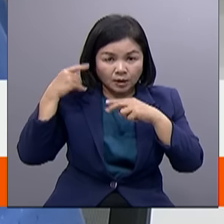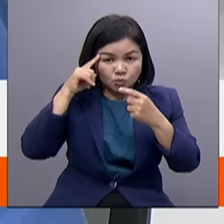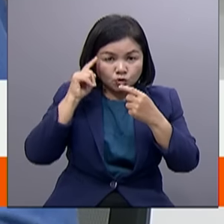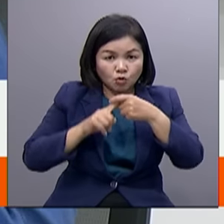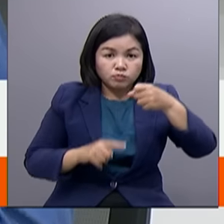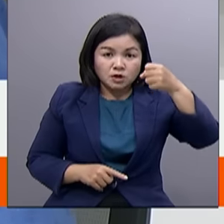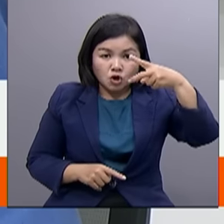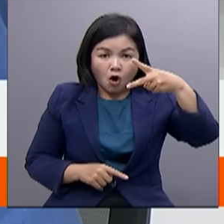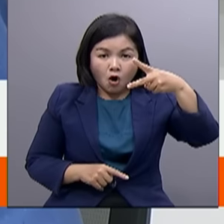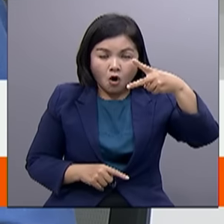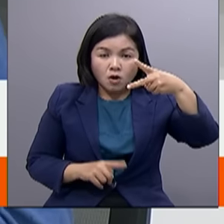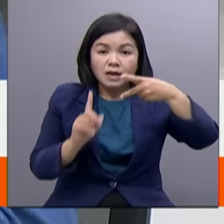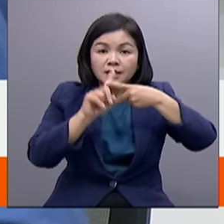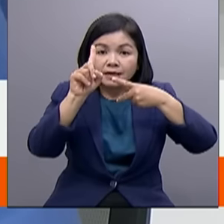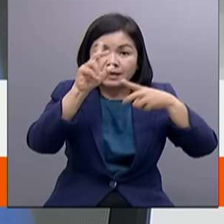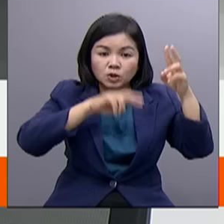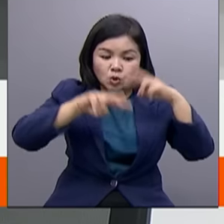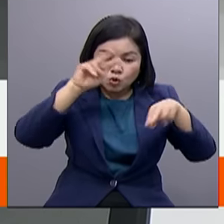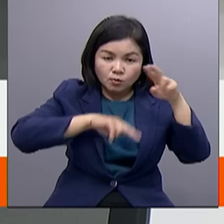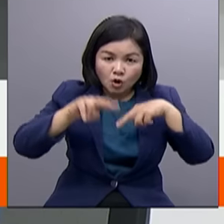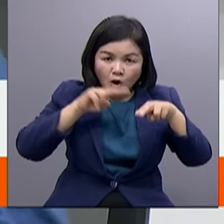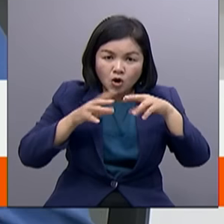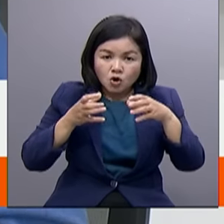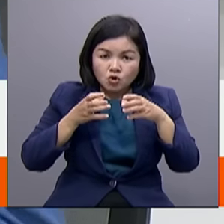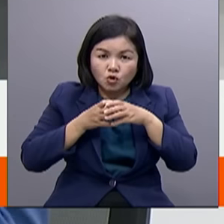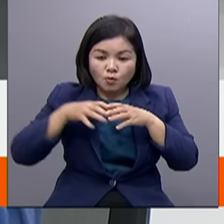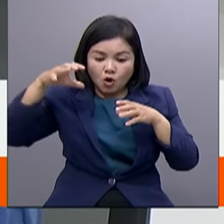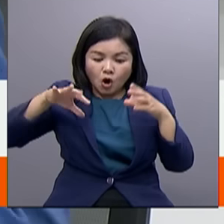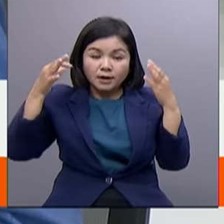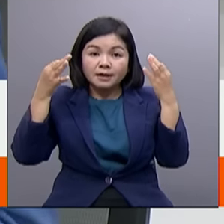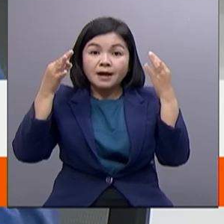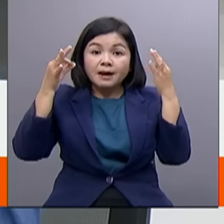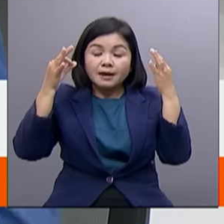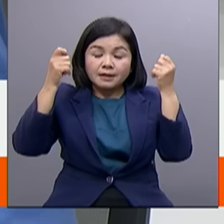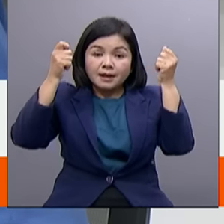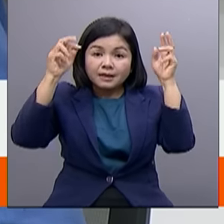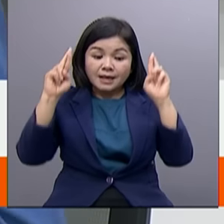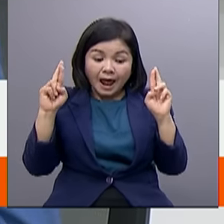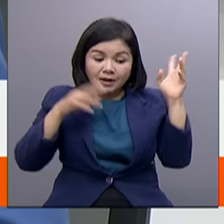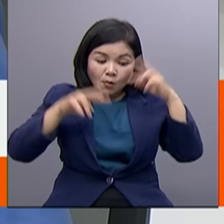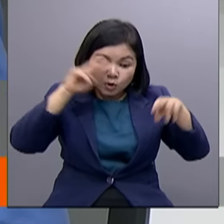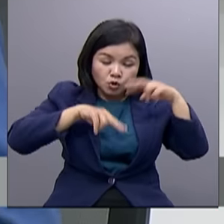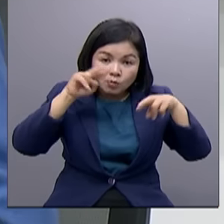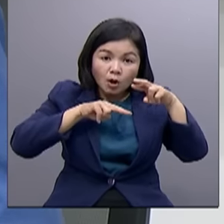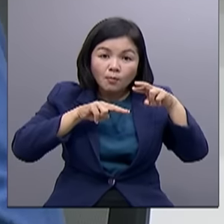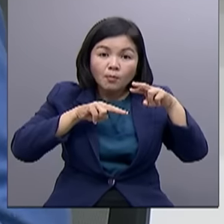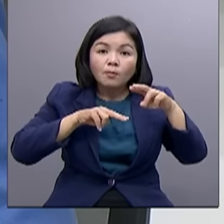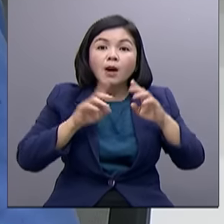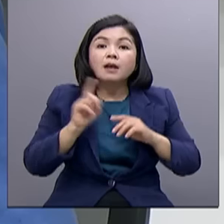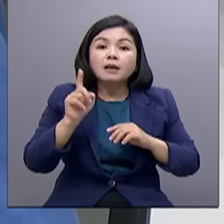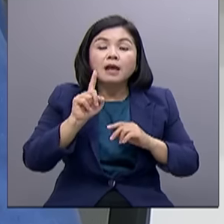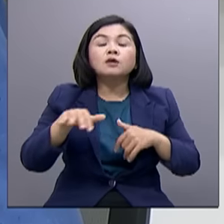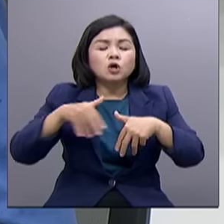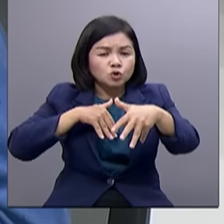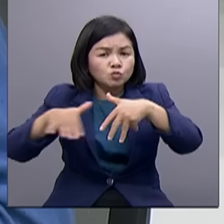หลักอย่างการตรวจสอบของไลอของอาจารย์ปริญญาหรือแม้กระทั่งของผมของคนอื่นเราตรวจสอบในฐานะ